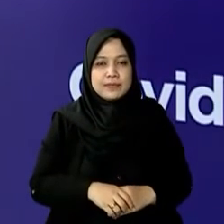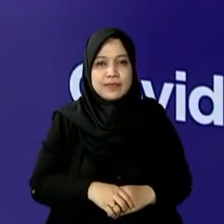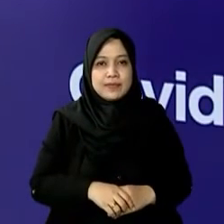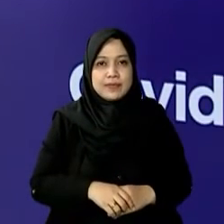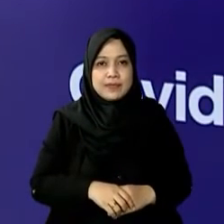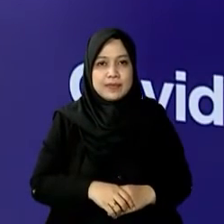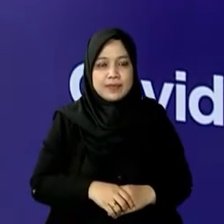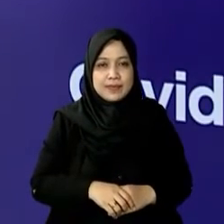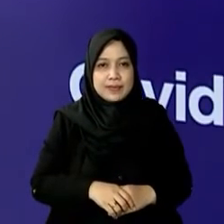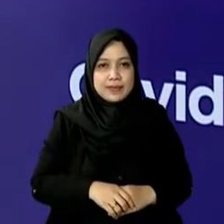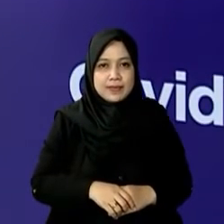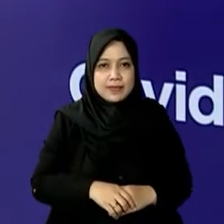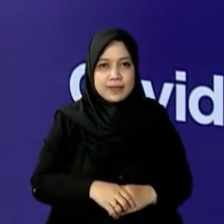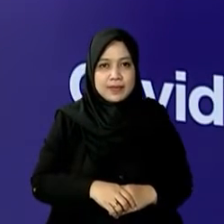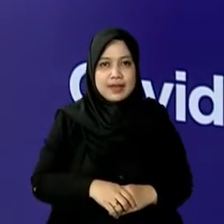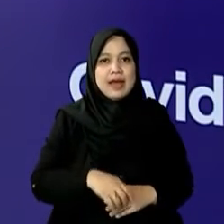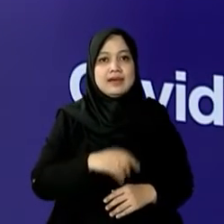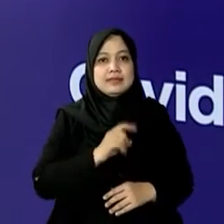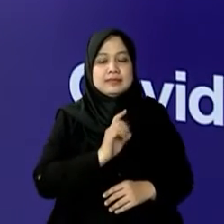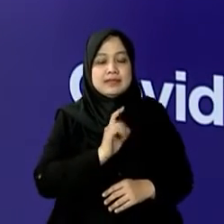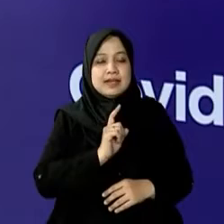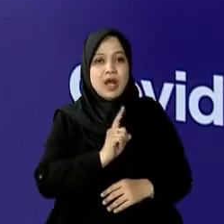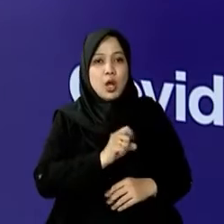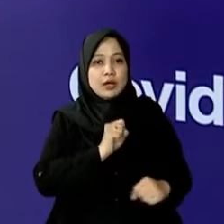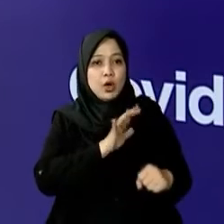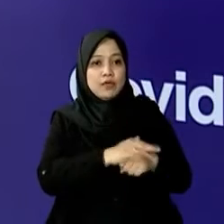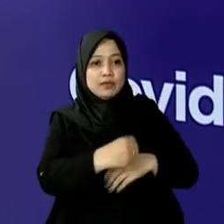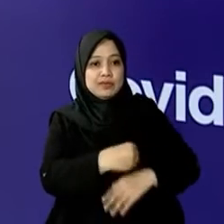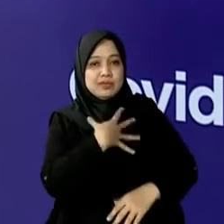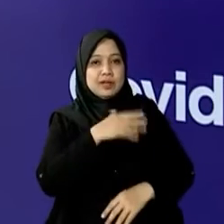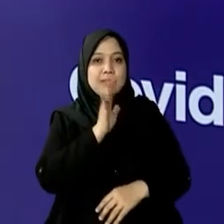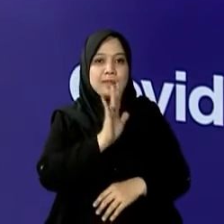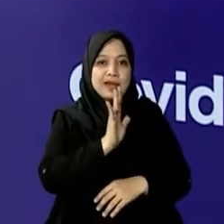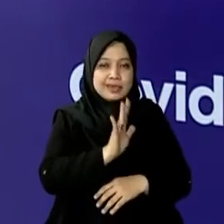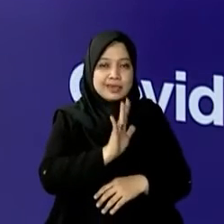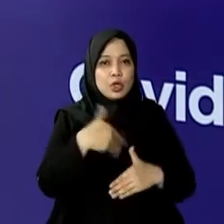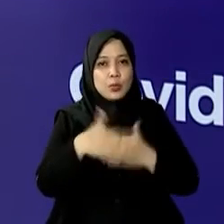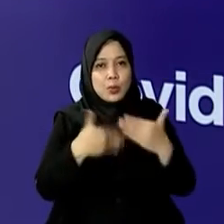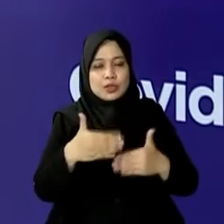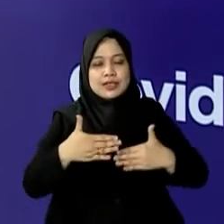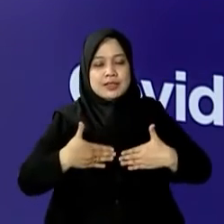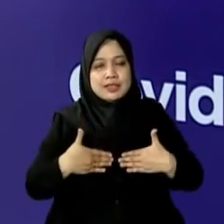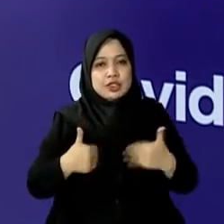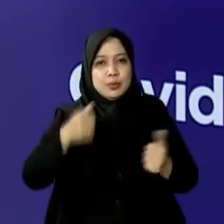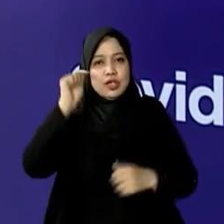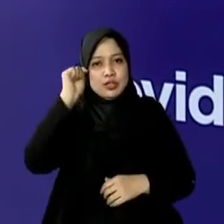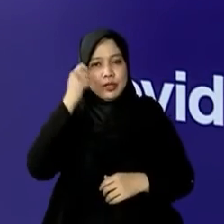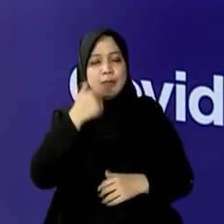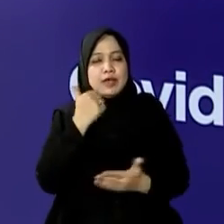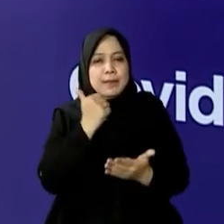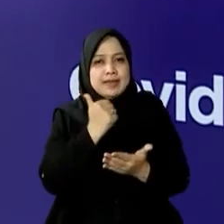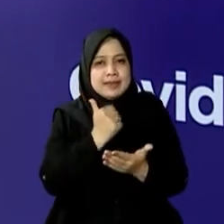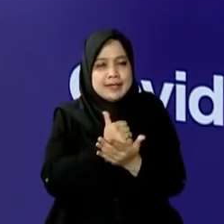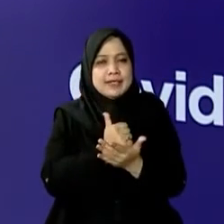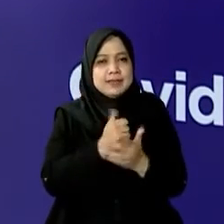Protein apa menjadi salah satu yang paling sulit untuk disembuhkan gitu sebenarnya itu sih yang paling pentingnya gitu untuk cinta dulu deh sama diri sendiri